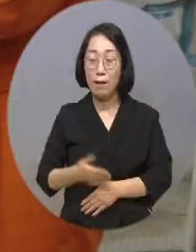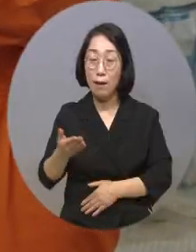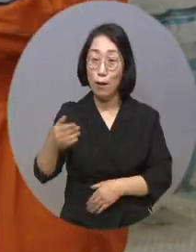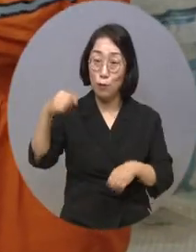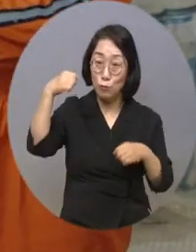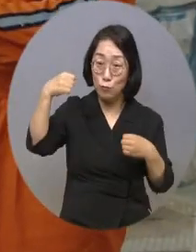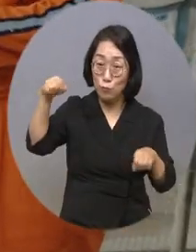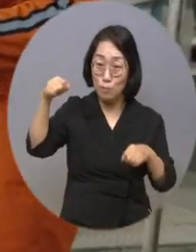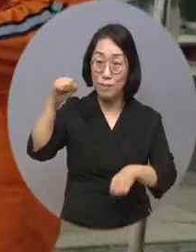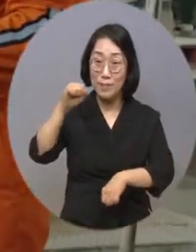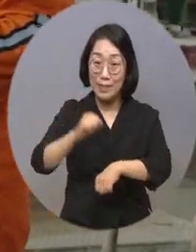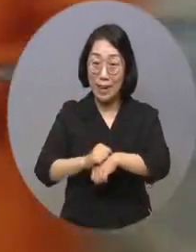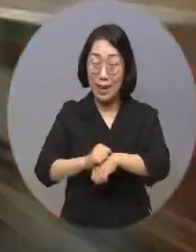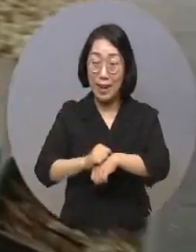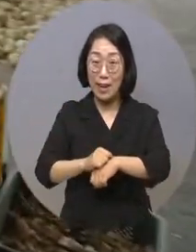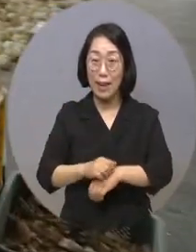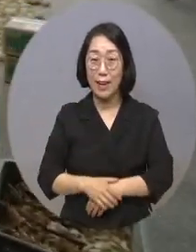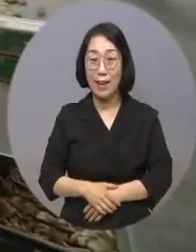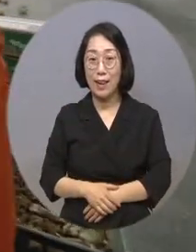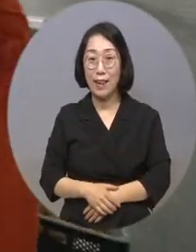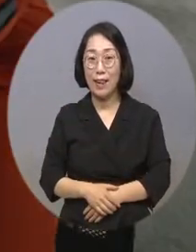좋아하시나요? 춤추는 거 좋아하시나요?